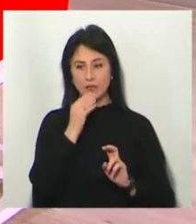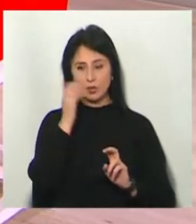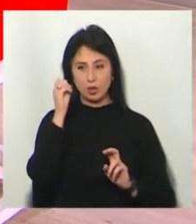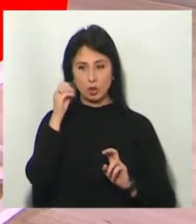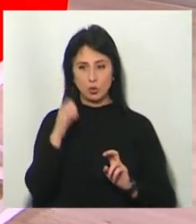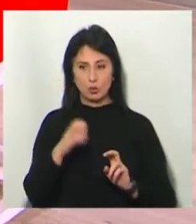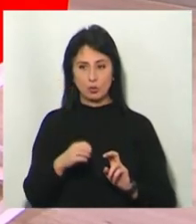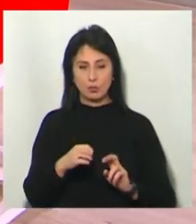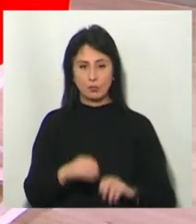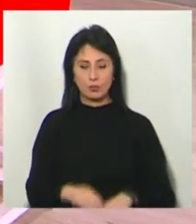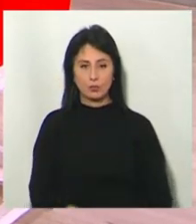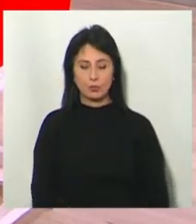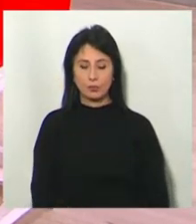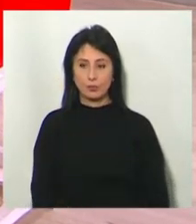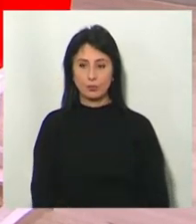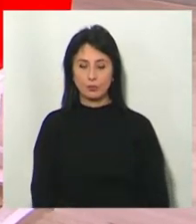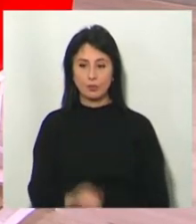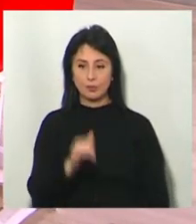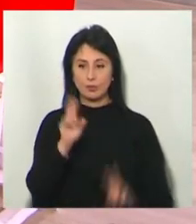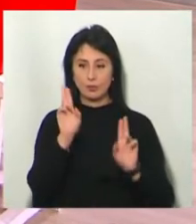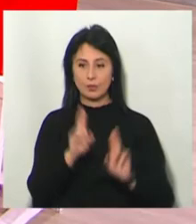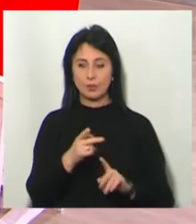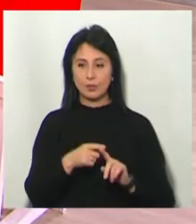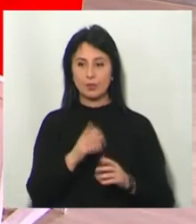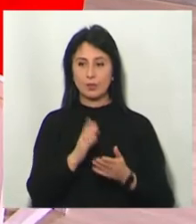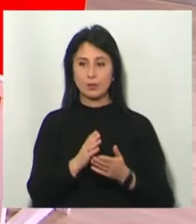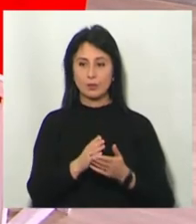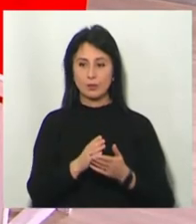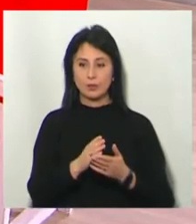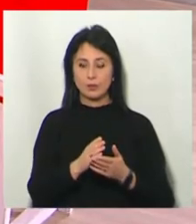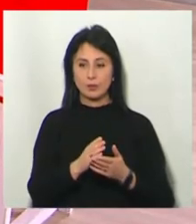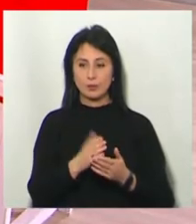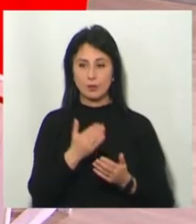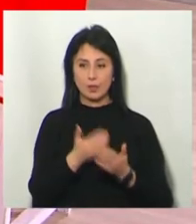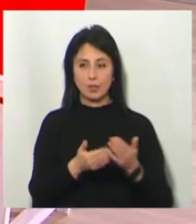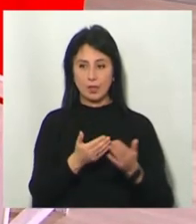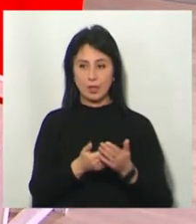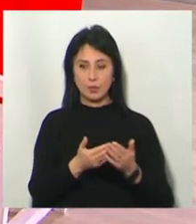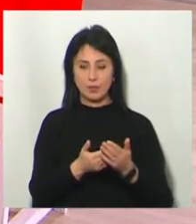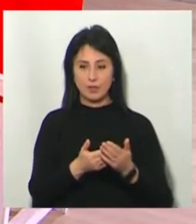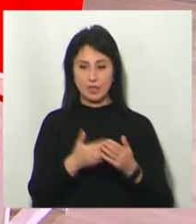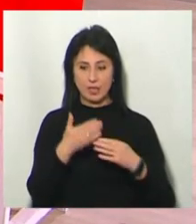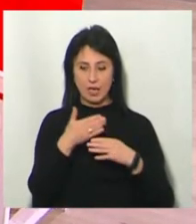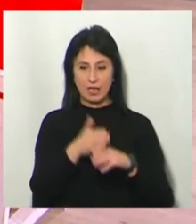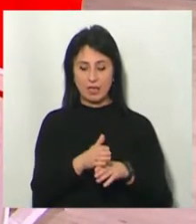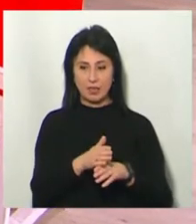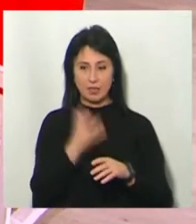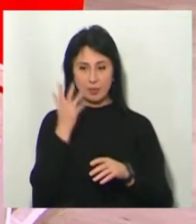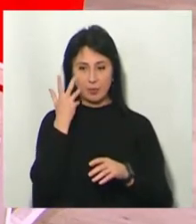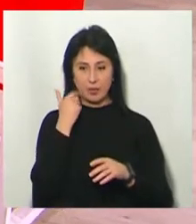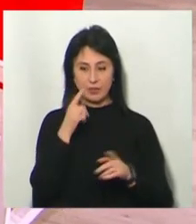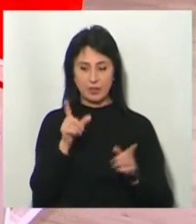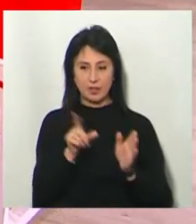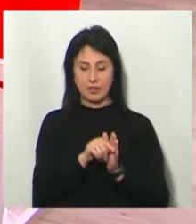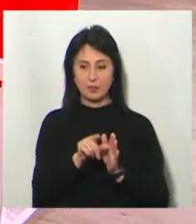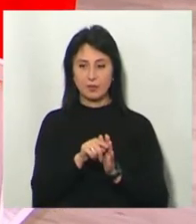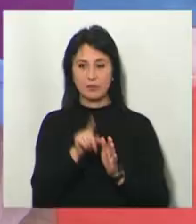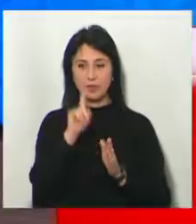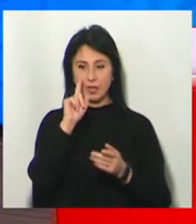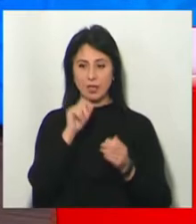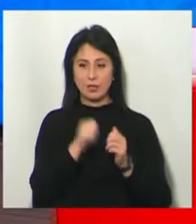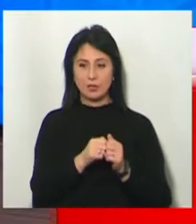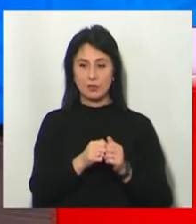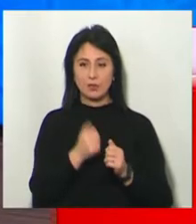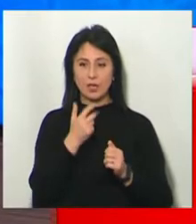კვებითი შუქნიშანი, როგორც წესი ეს არის რეკომენდაციების გადანაწილება ფერებთან ასოციაციაში. თქვენ